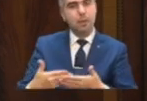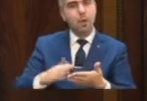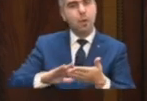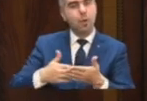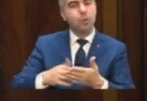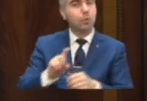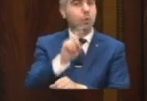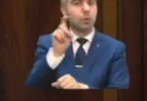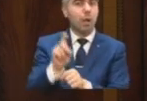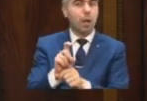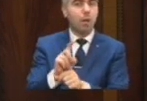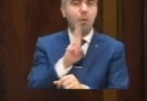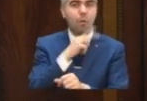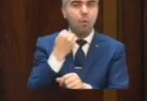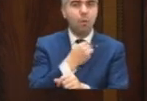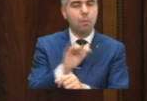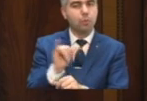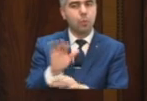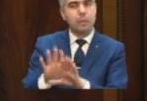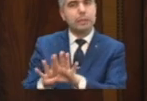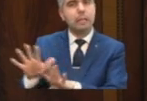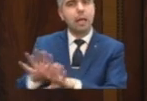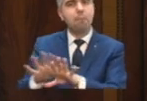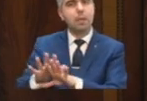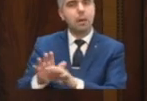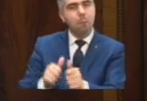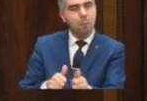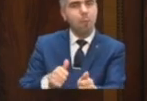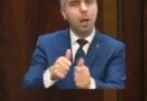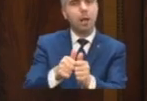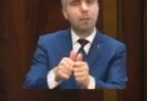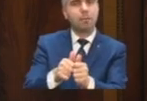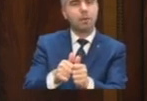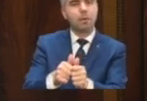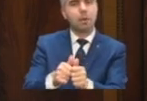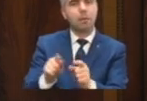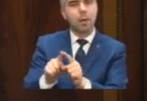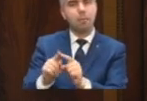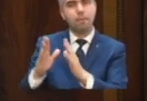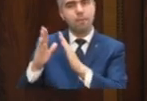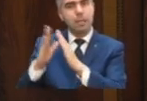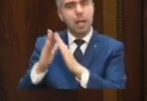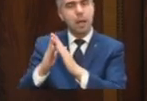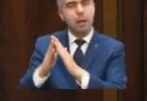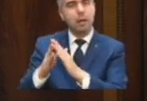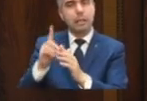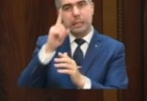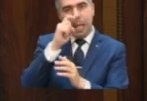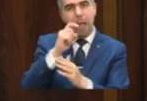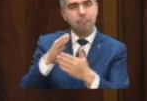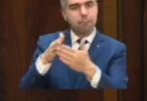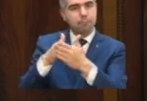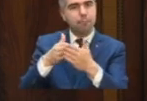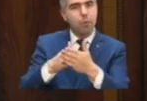تسائل الحكومة عن التدابير المواكبة المتخذة لتمكين مجال العقار من تجاوز الصعوبات والإكراهات